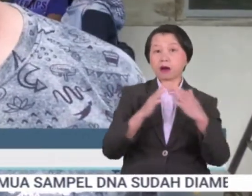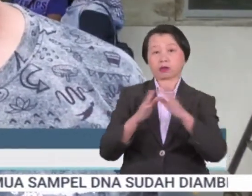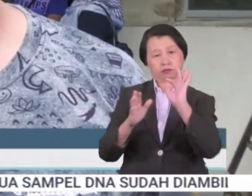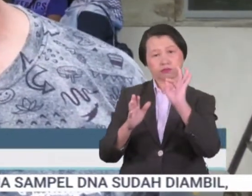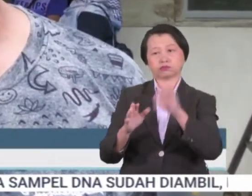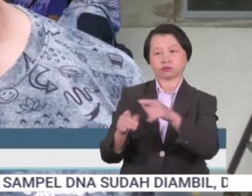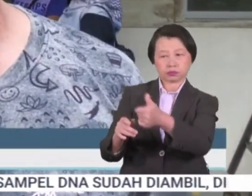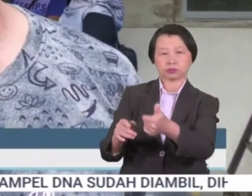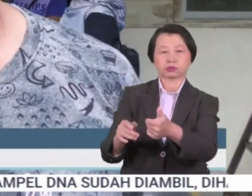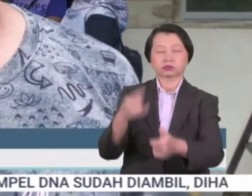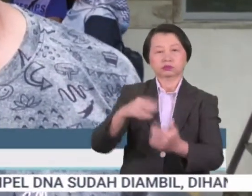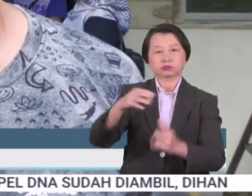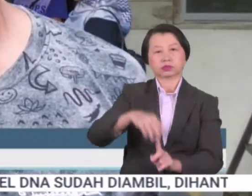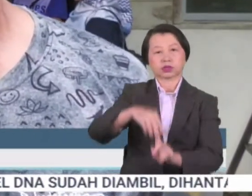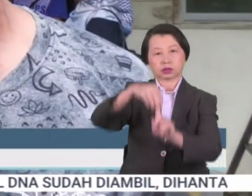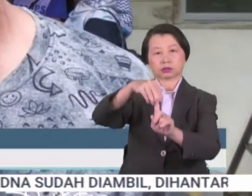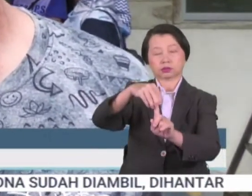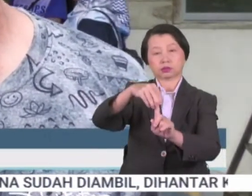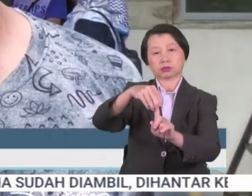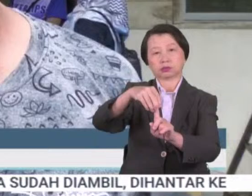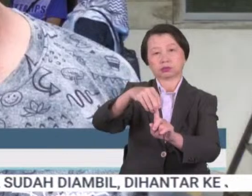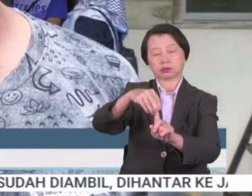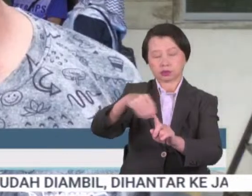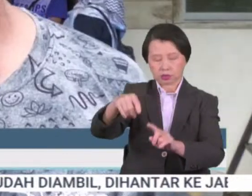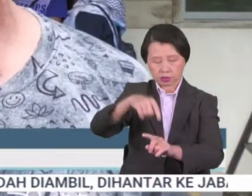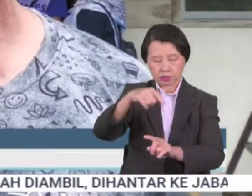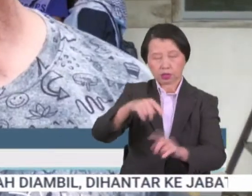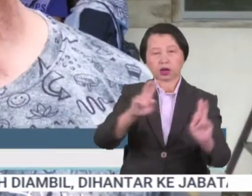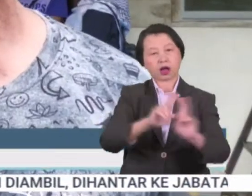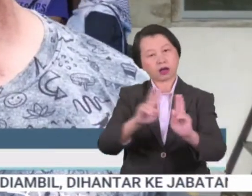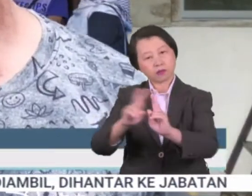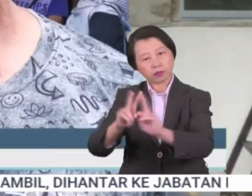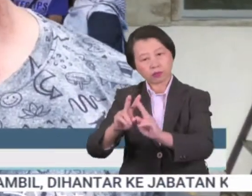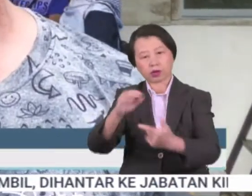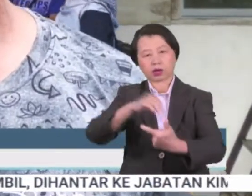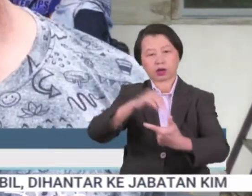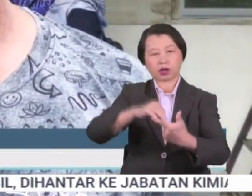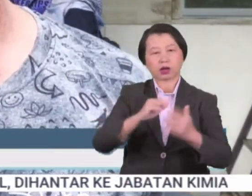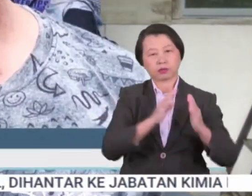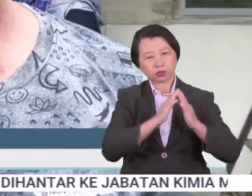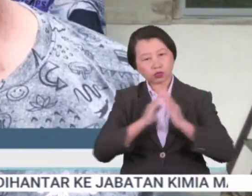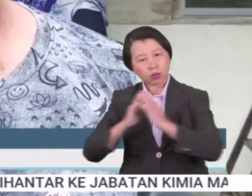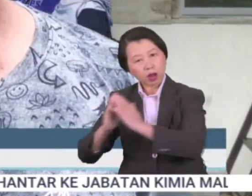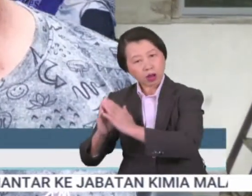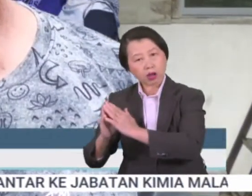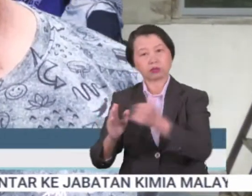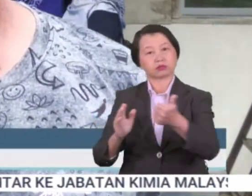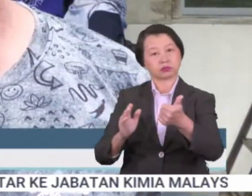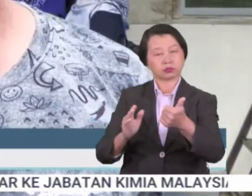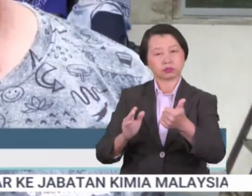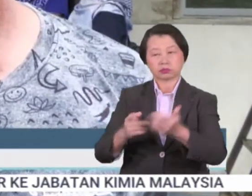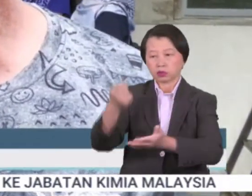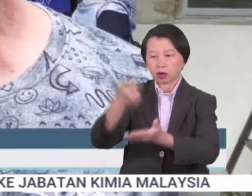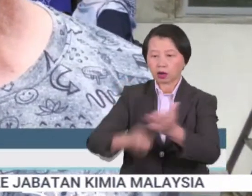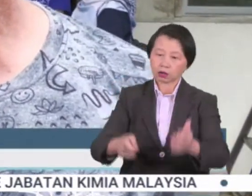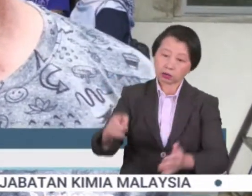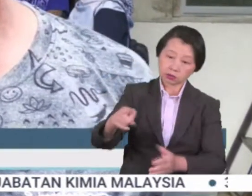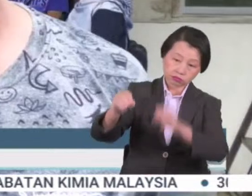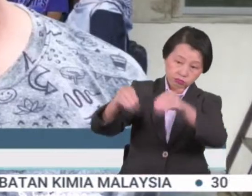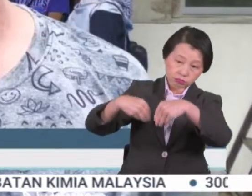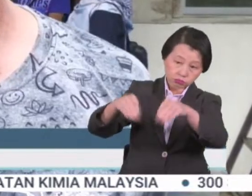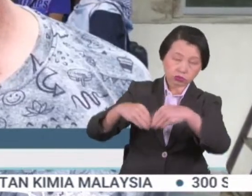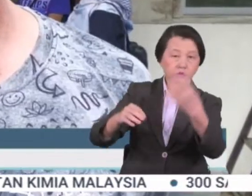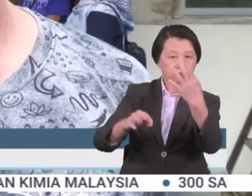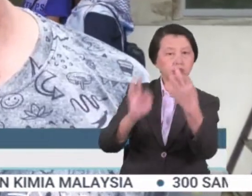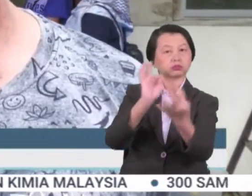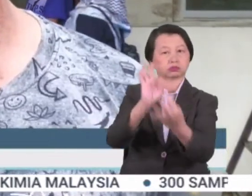apa terutamanya di kampungan ataupun di perumahan harga pun